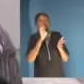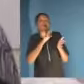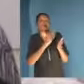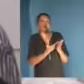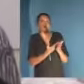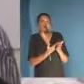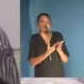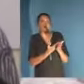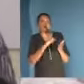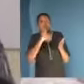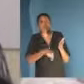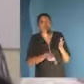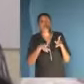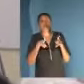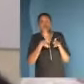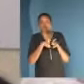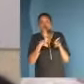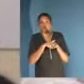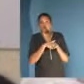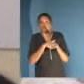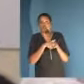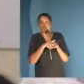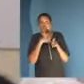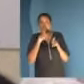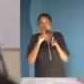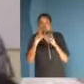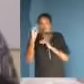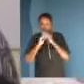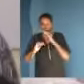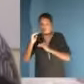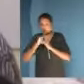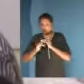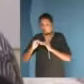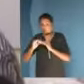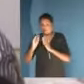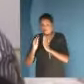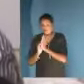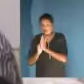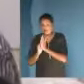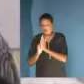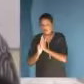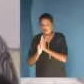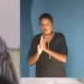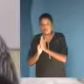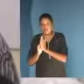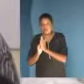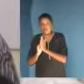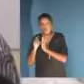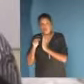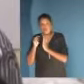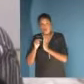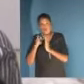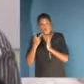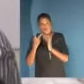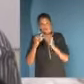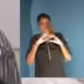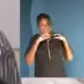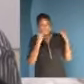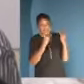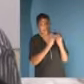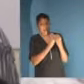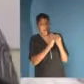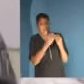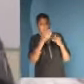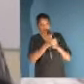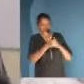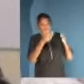nous arrivions à mettre ce qui était dans notre programme et qui est aussi dans le vote, que l'on mette une structure à la CTM.